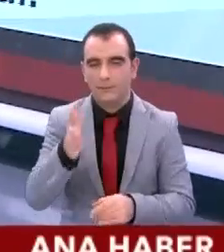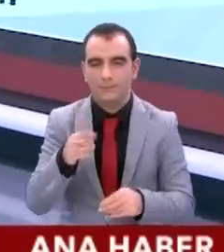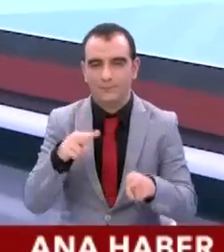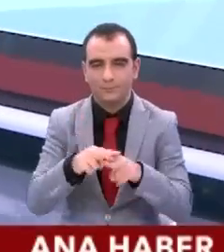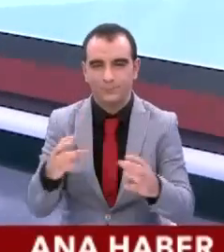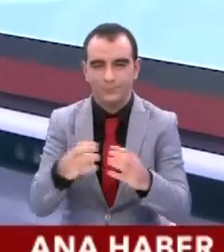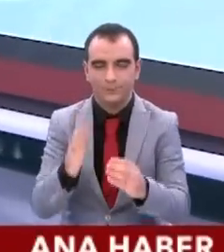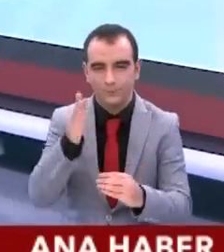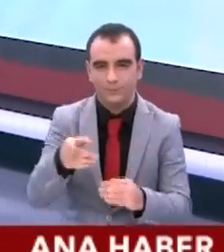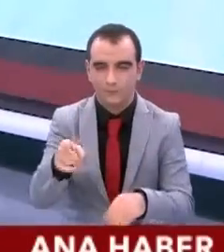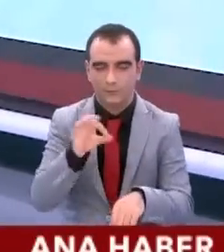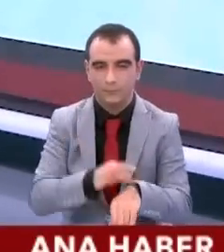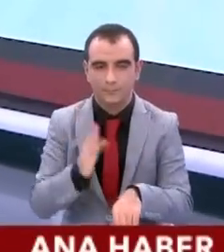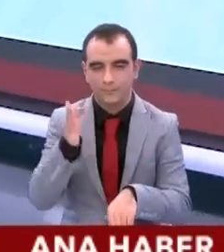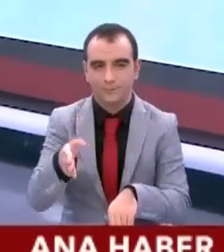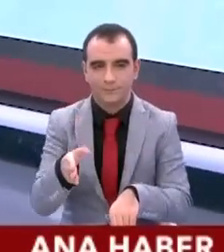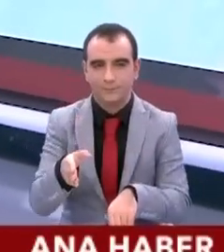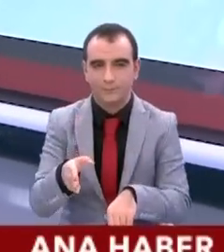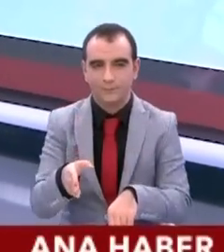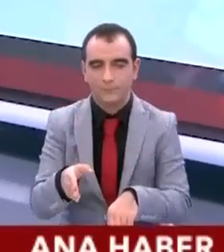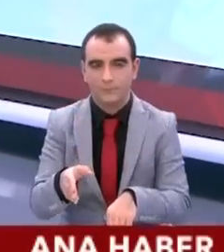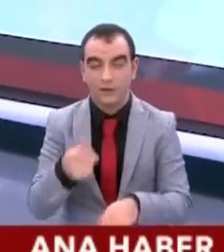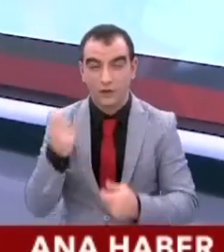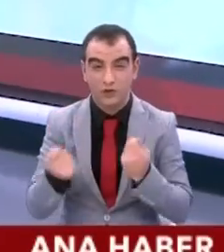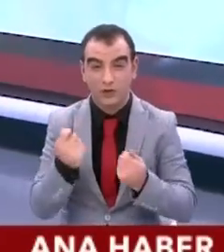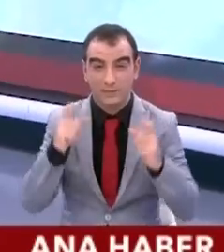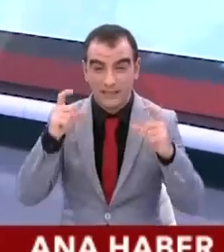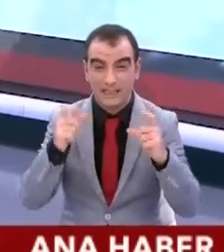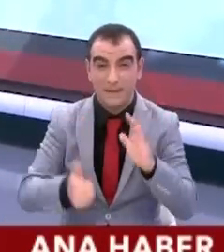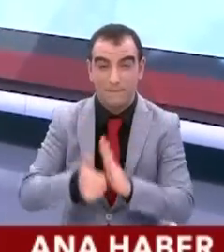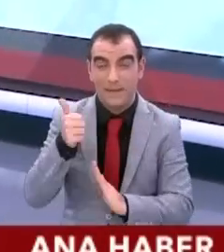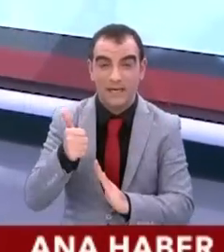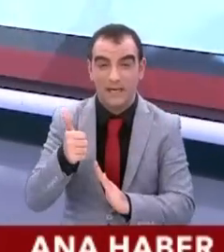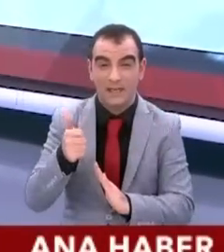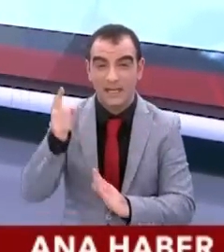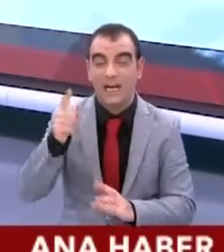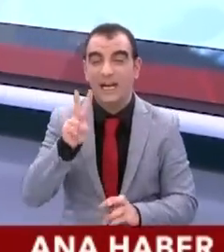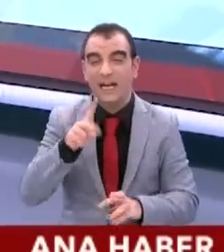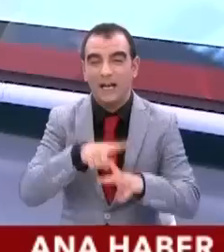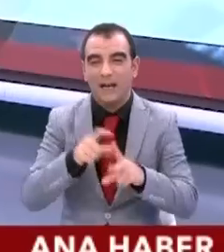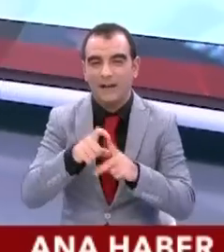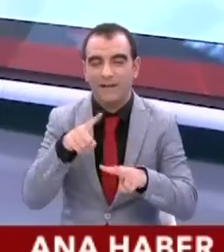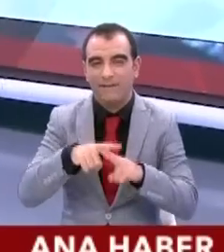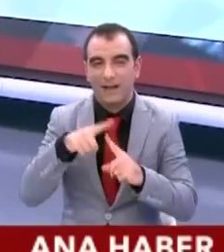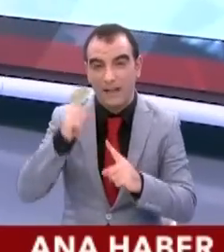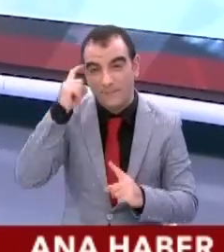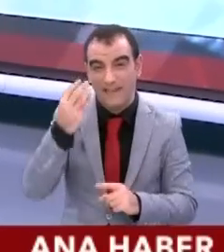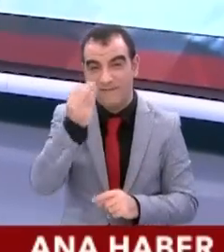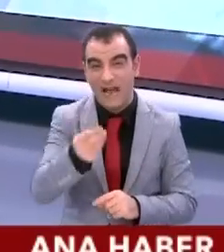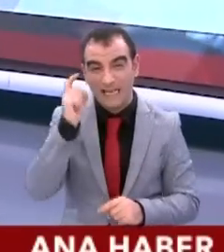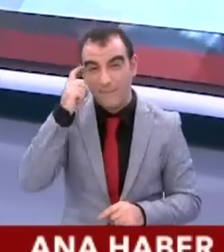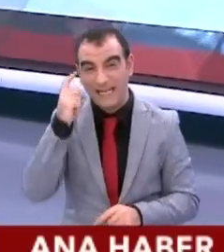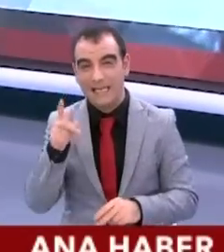kurulda süreç işleyecek ve ee çalışıyor ve Sosyal Güvenlik Bakanı Vedat bilginin verdiği bilgiye göre de